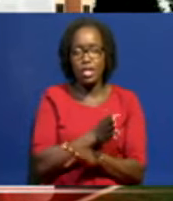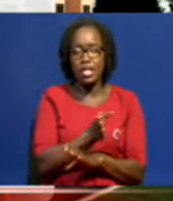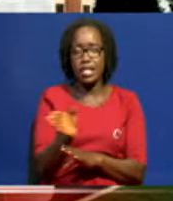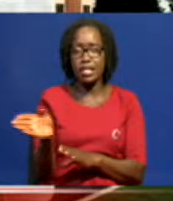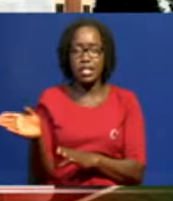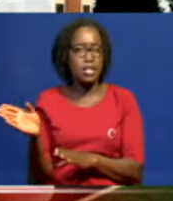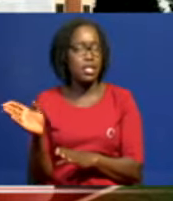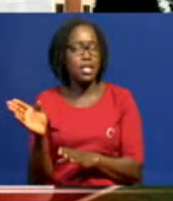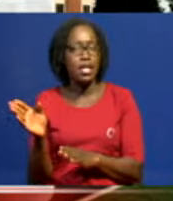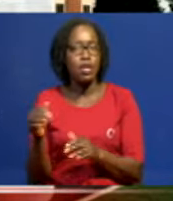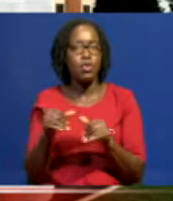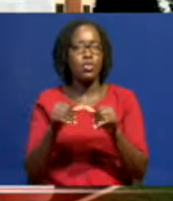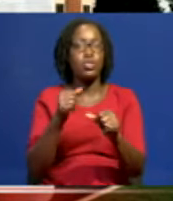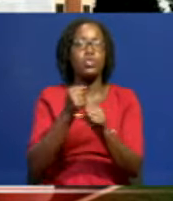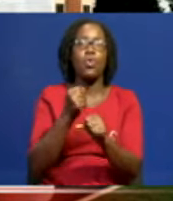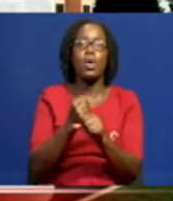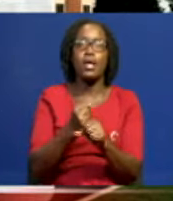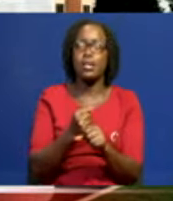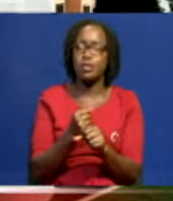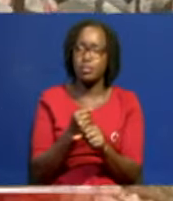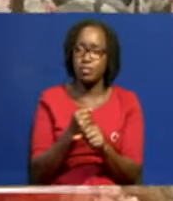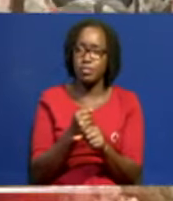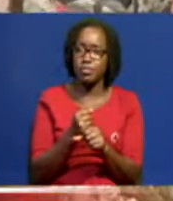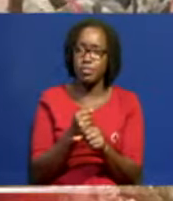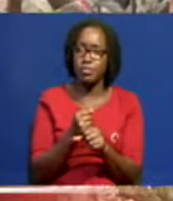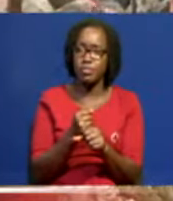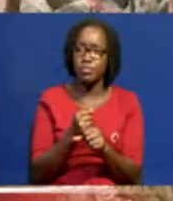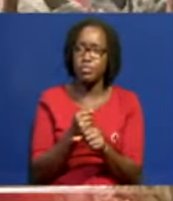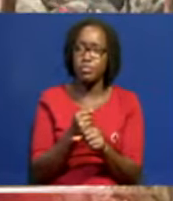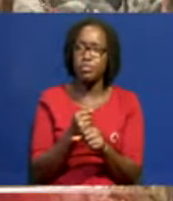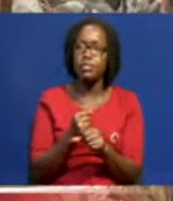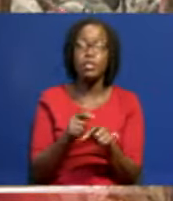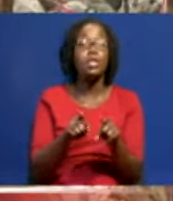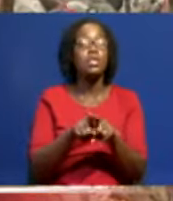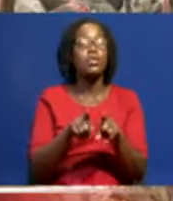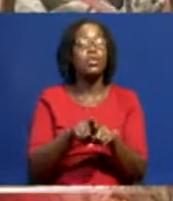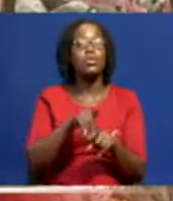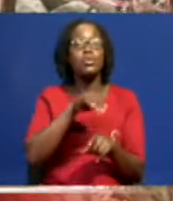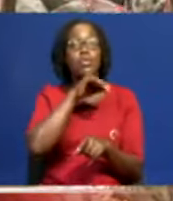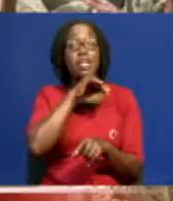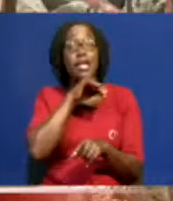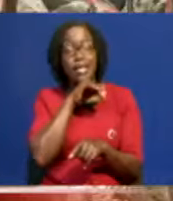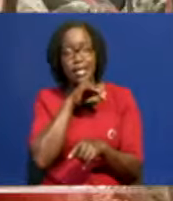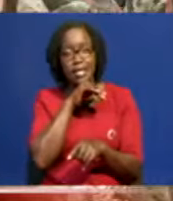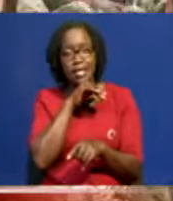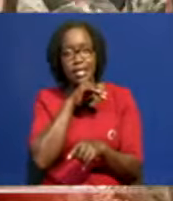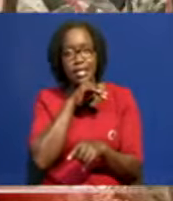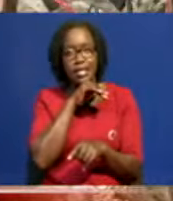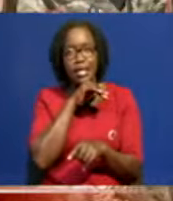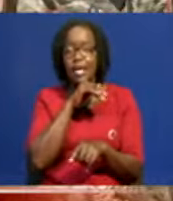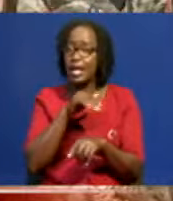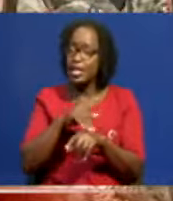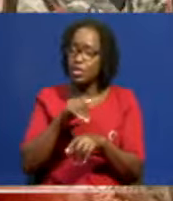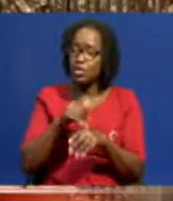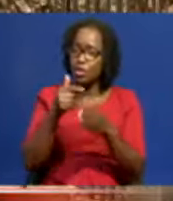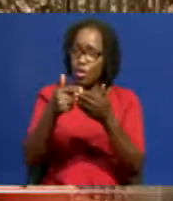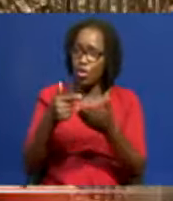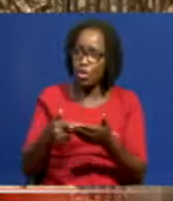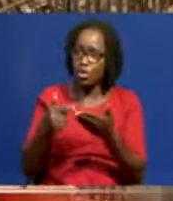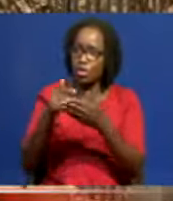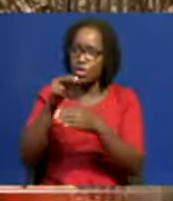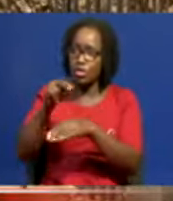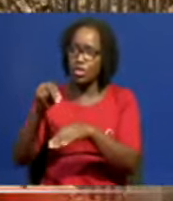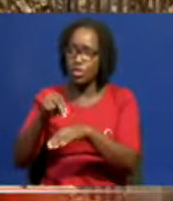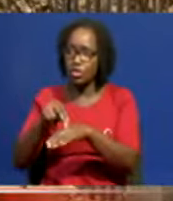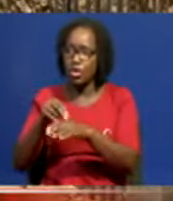moja wanaendelea kujipatia riziki. Wakati huo huo, kinara wa upinzani Raila Odinga ametoa wito wa mazungumzo ya kitaifa